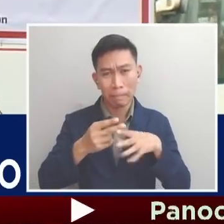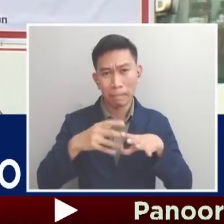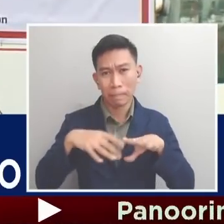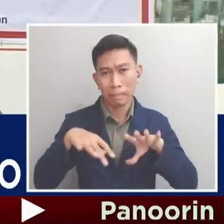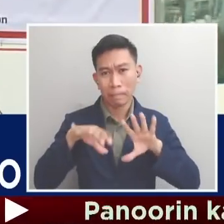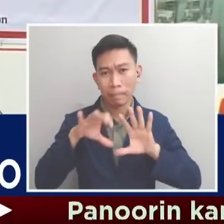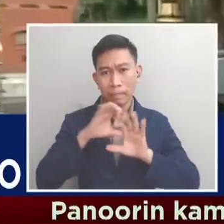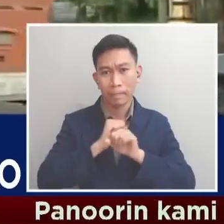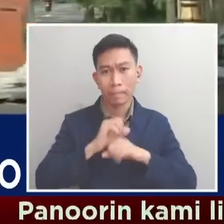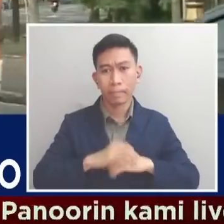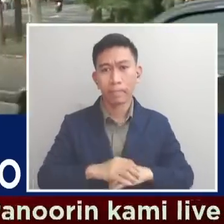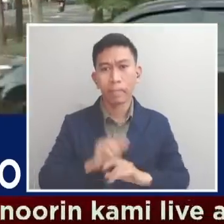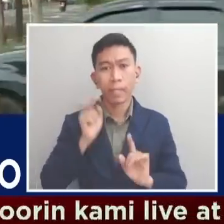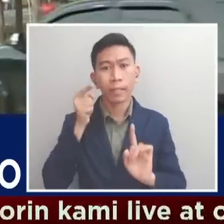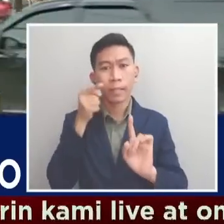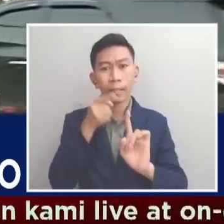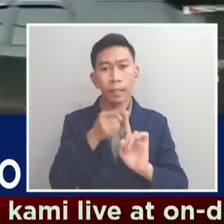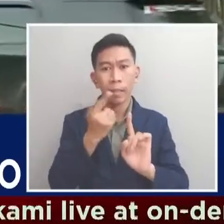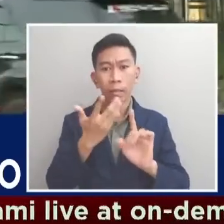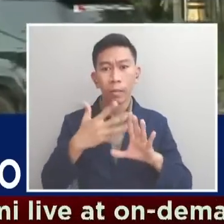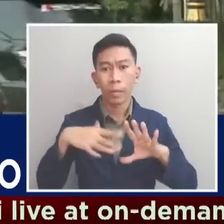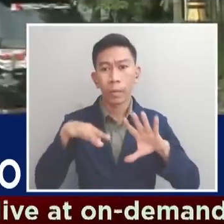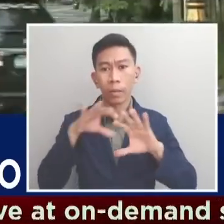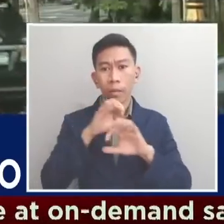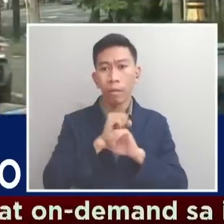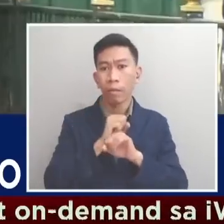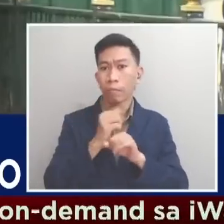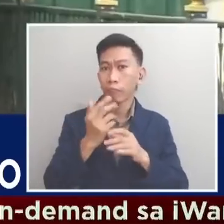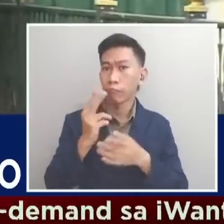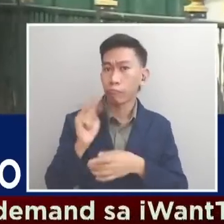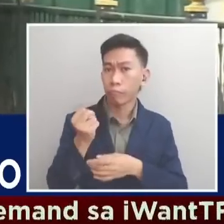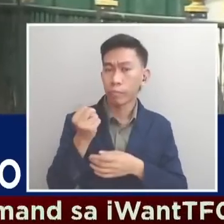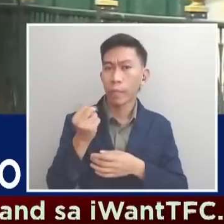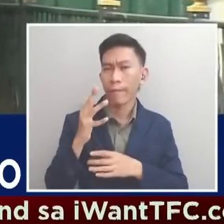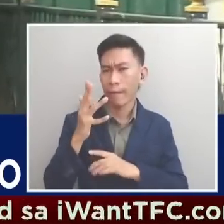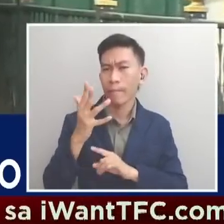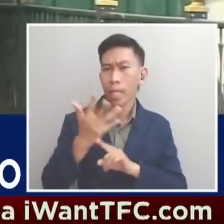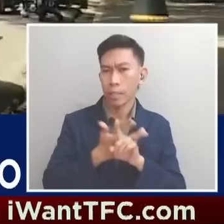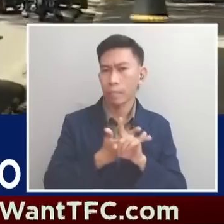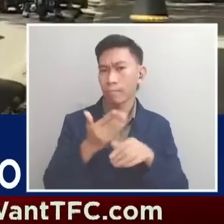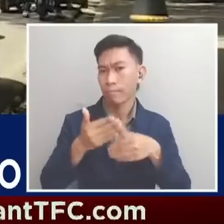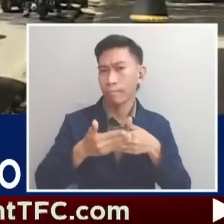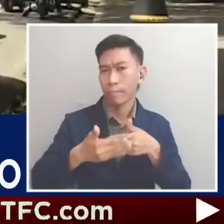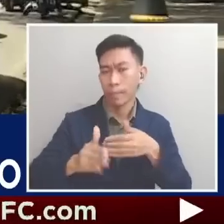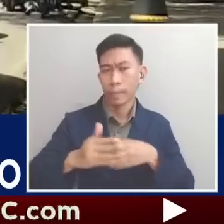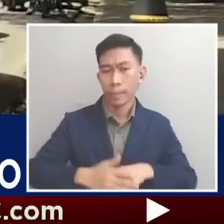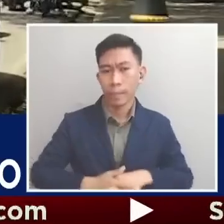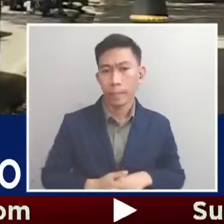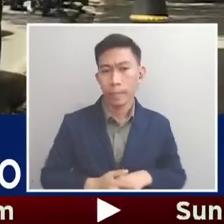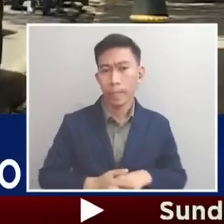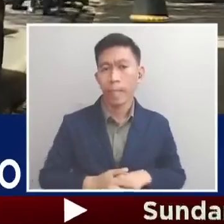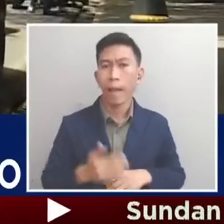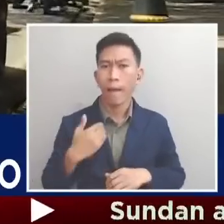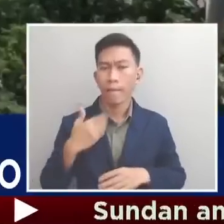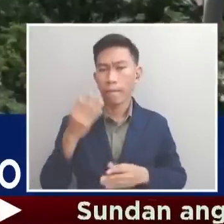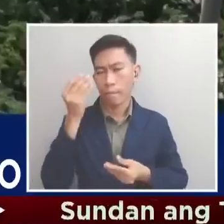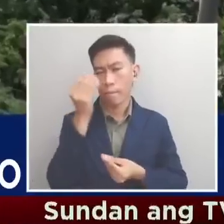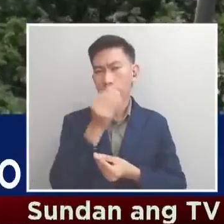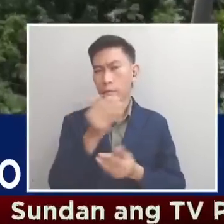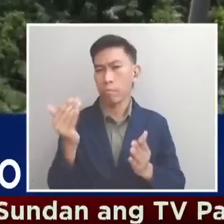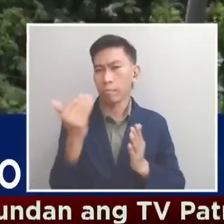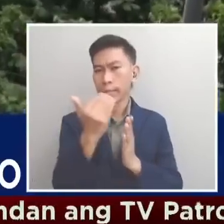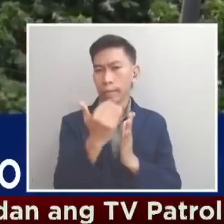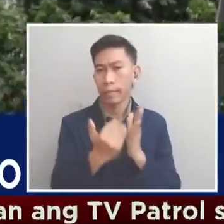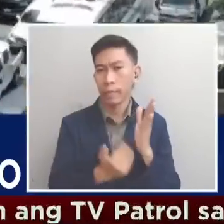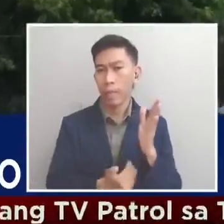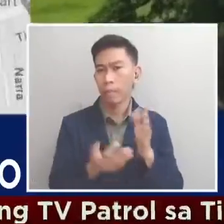matapos ang rehabilitasyon ng Lagusnilan sa loob ng 5 buwan. Naglabas naman ng alternatibong ruta ang Manila Traffic and